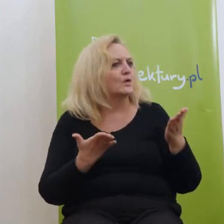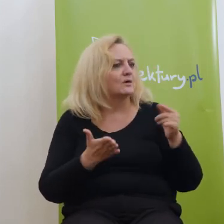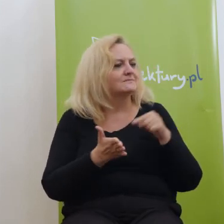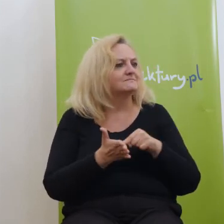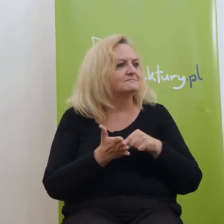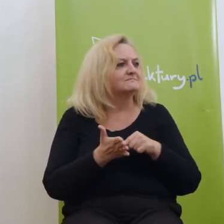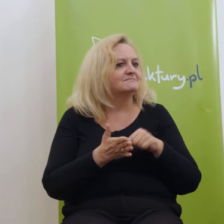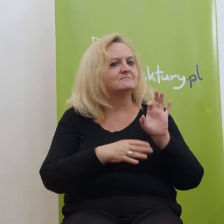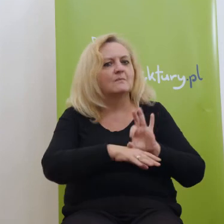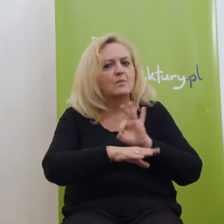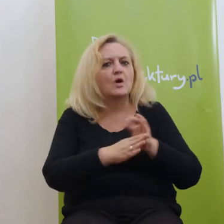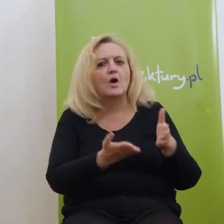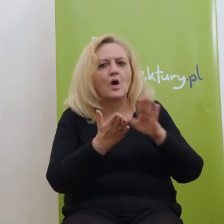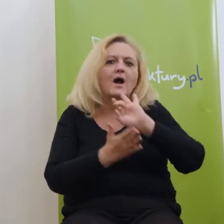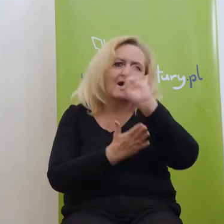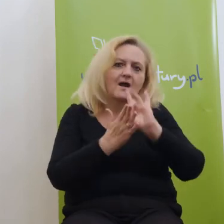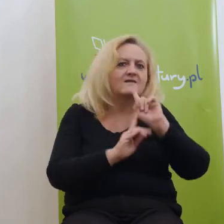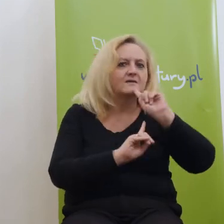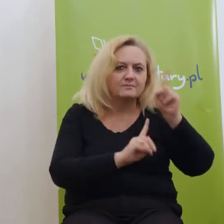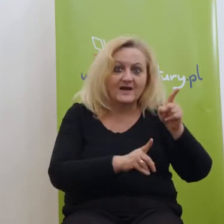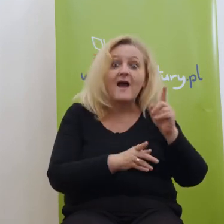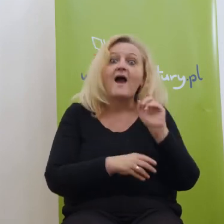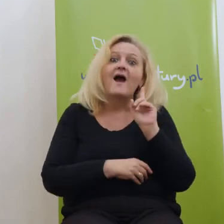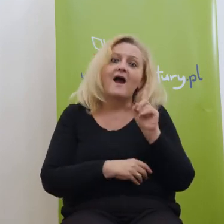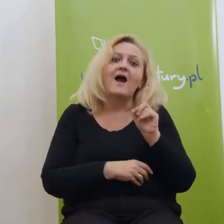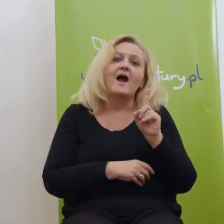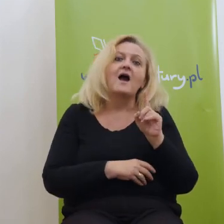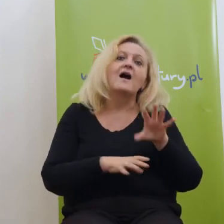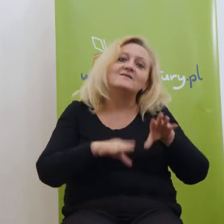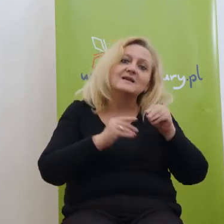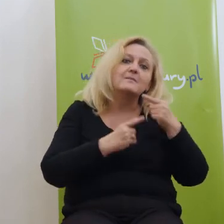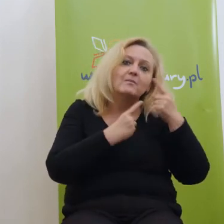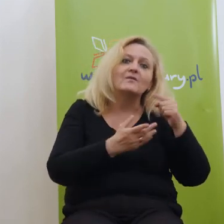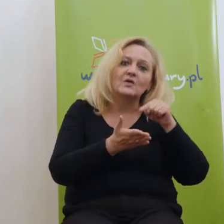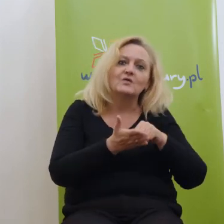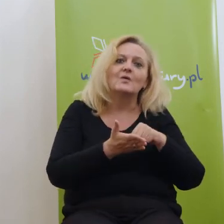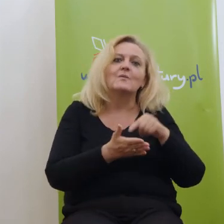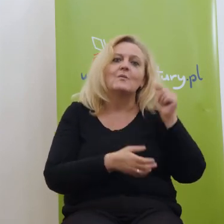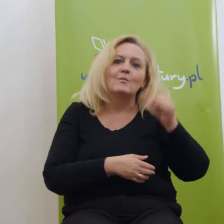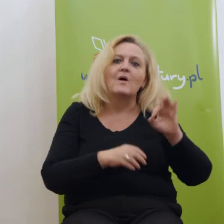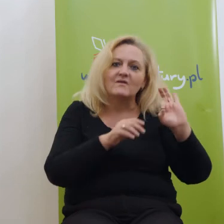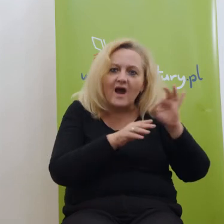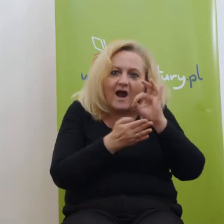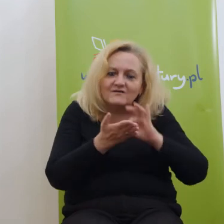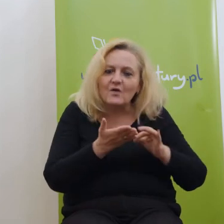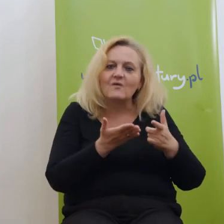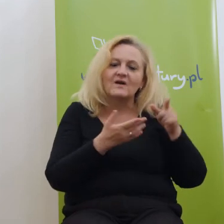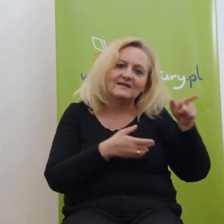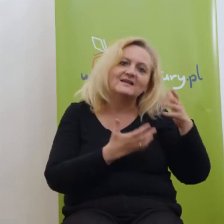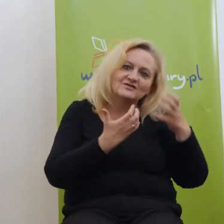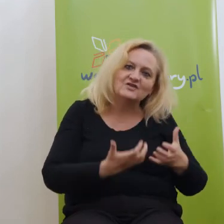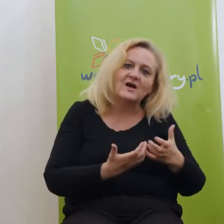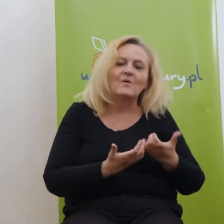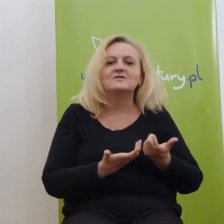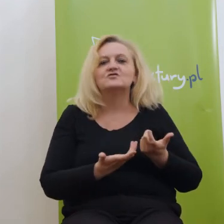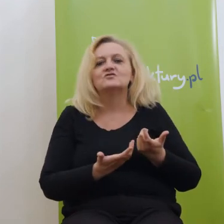się projekt okładki graficzce, ale czy już jakoś wstępnie było powiedziane, że właśnie ona ma być wyhaftowana, czy ty tak chciałaś,